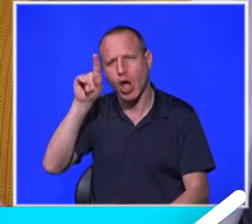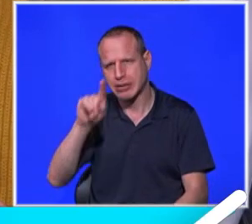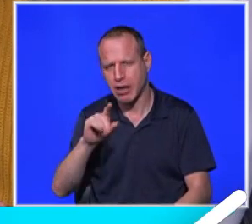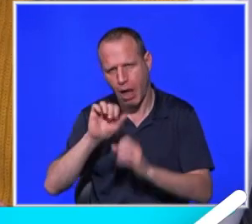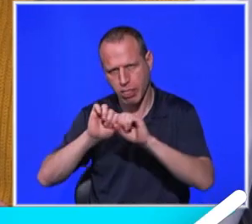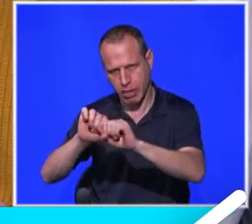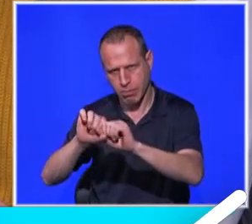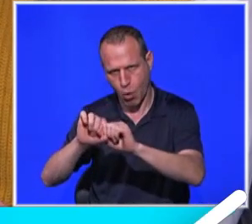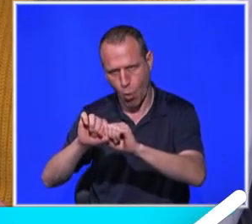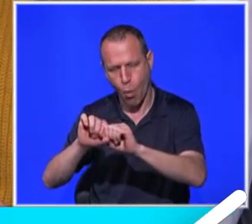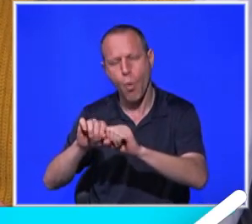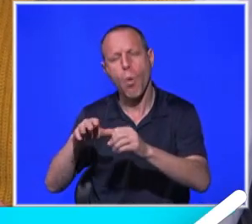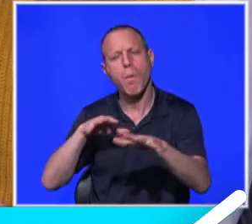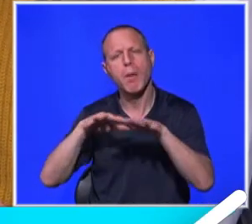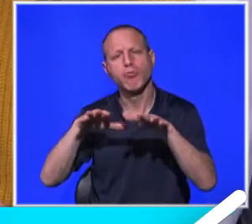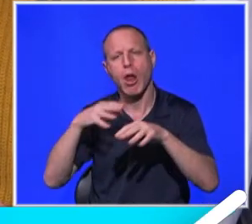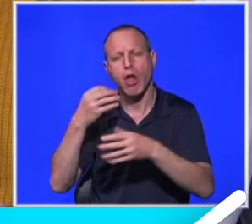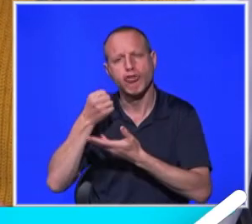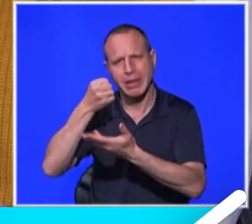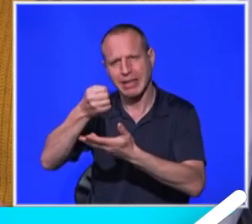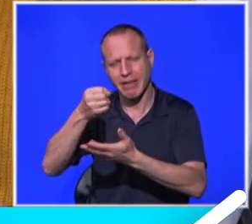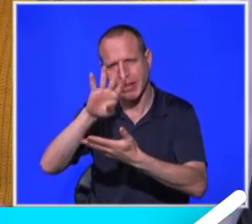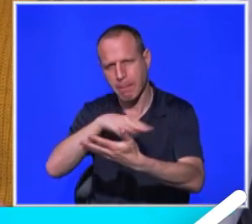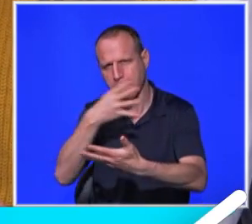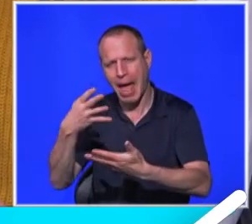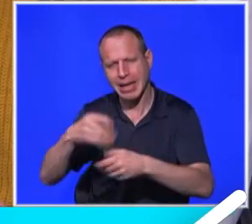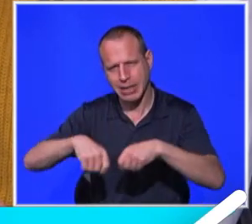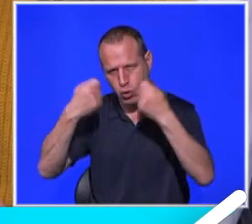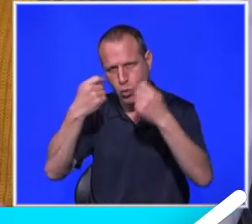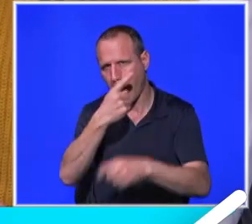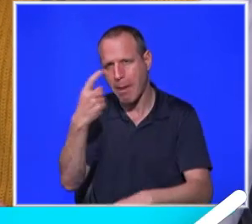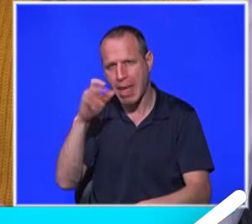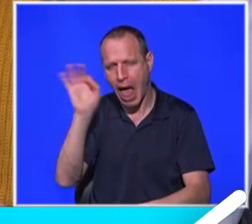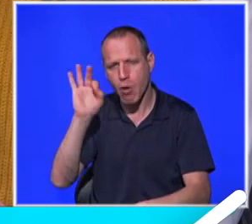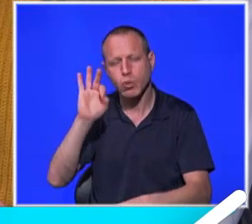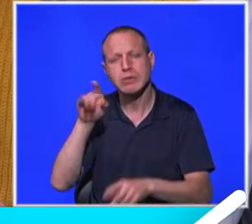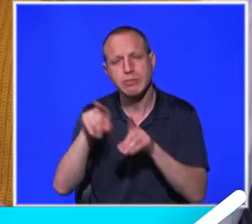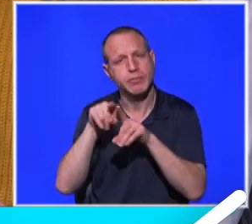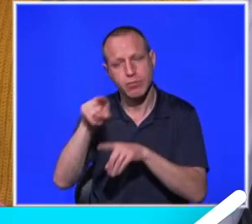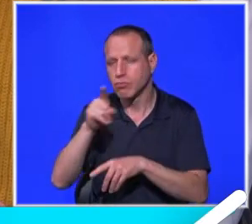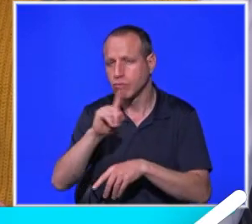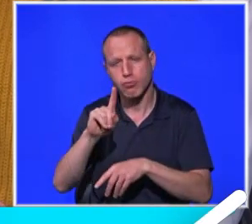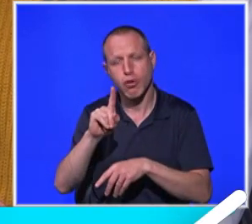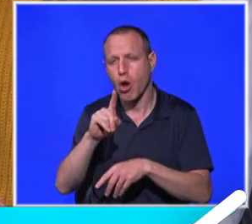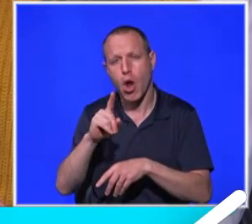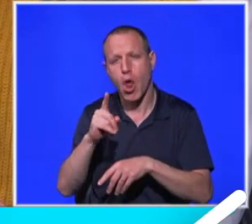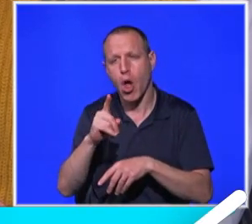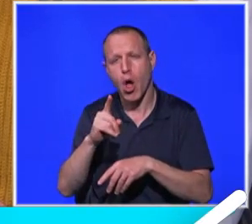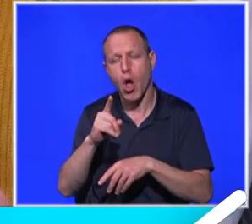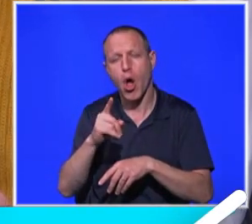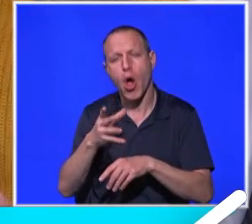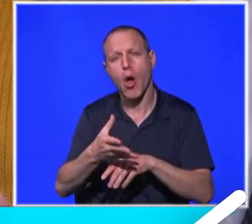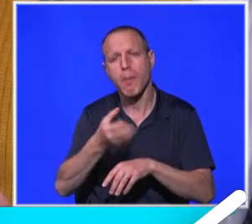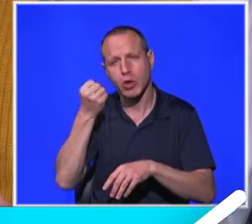תתמכו בממשלה, נניח שמתקצבת מערכת חינוך ב-100%, כזו שלא מוציאה בסופה אנשים